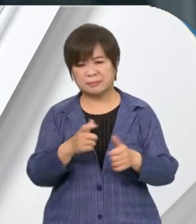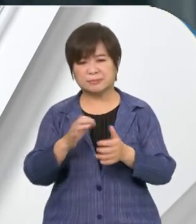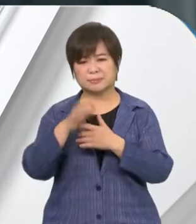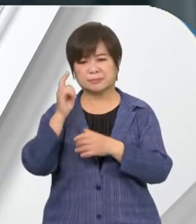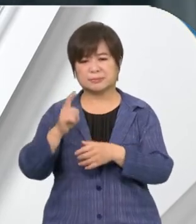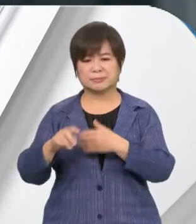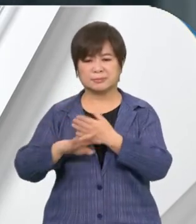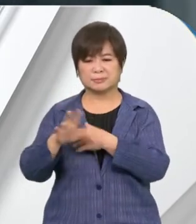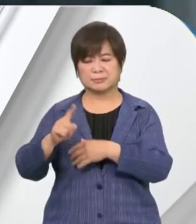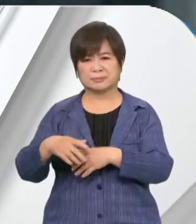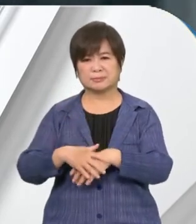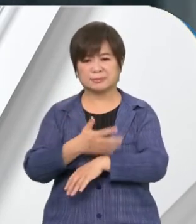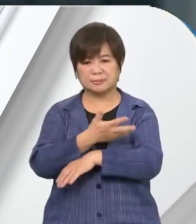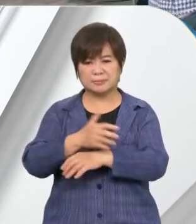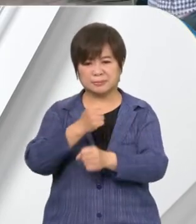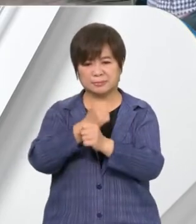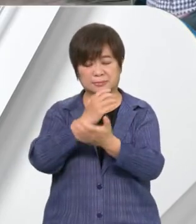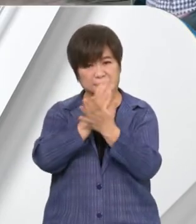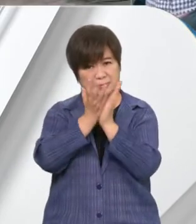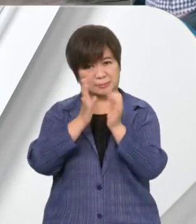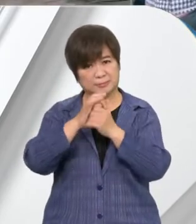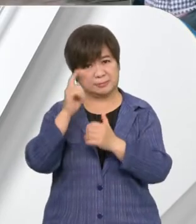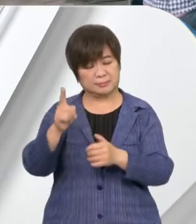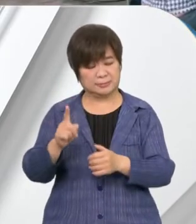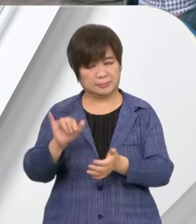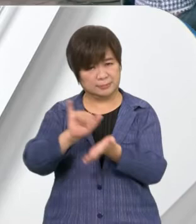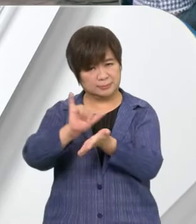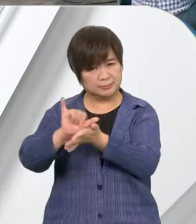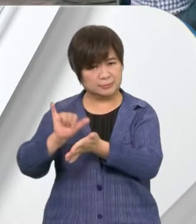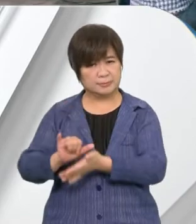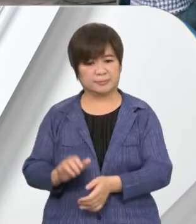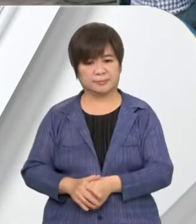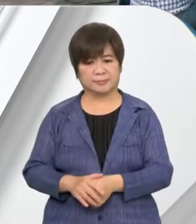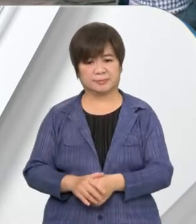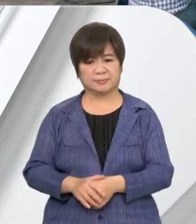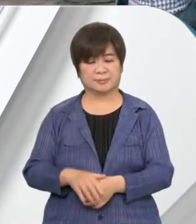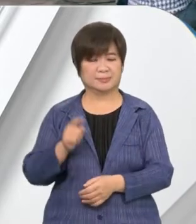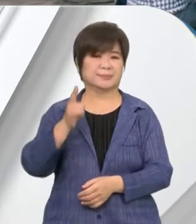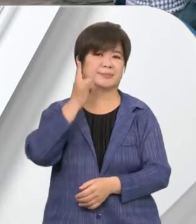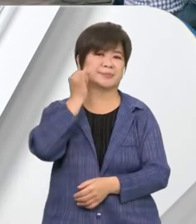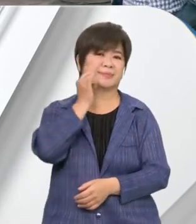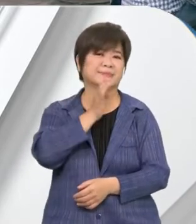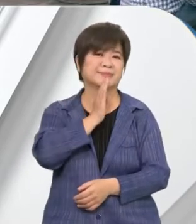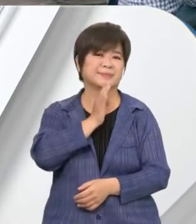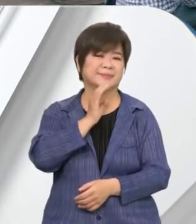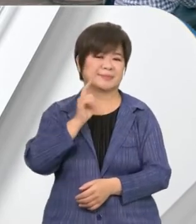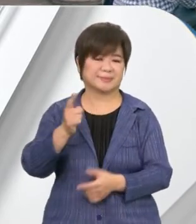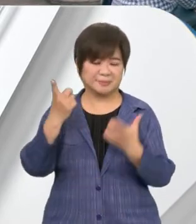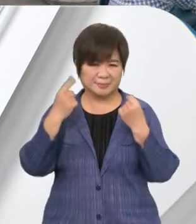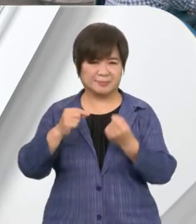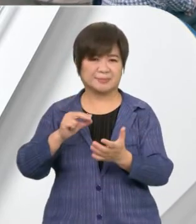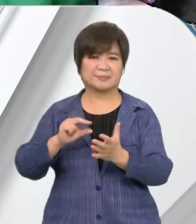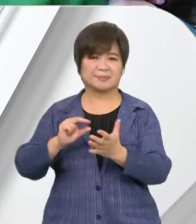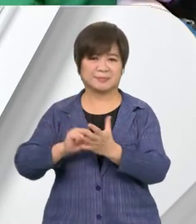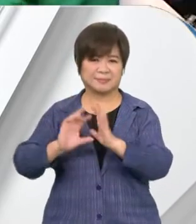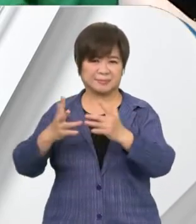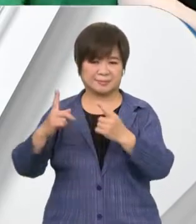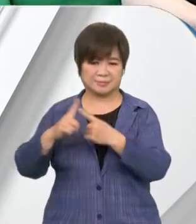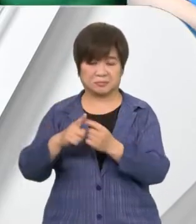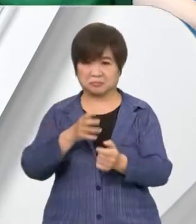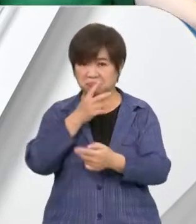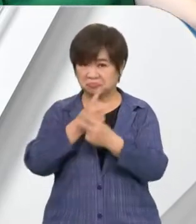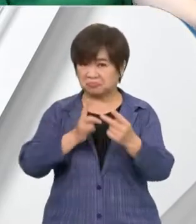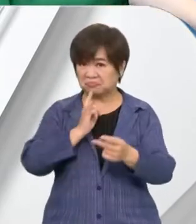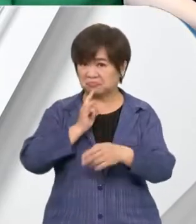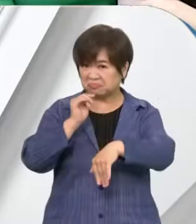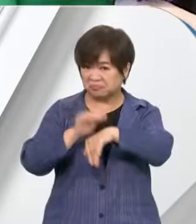作效，对水调调路等，对油路多磨路。 总主角家家阿妹界莫爱放喺住你下面，阿妹咪当流量，都是喺当